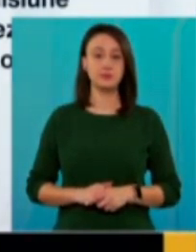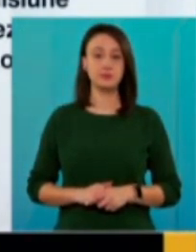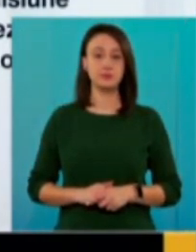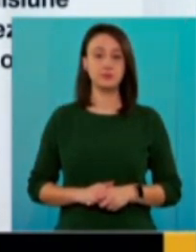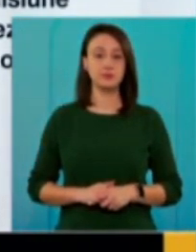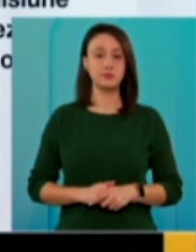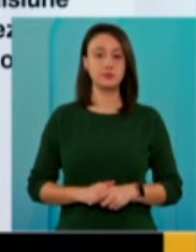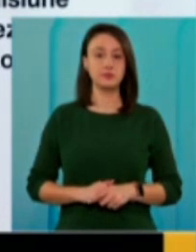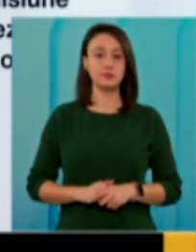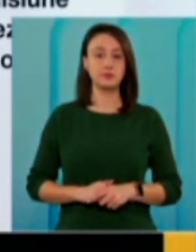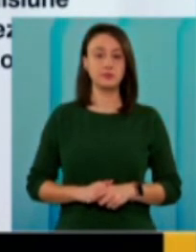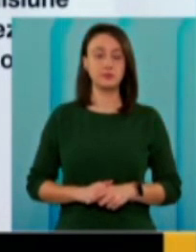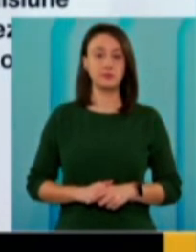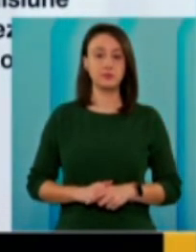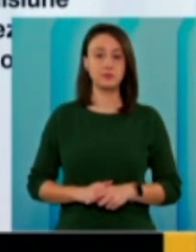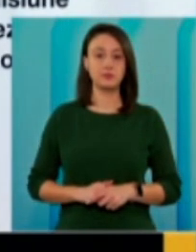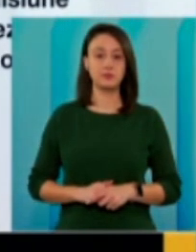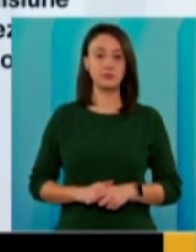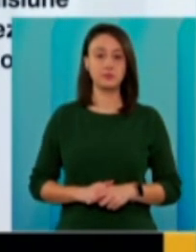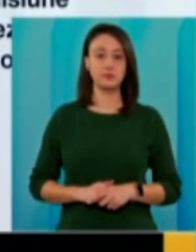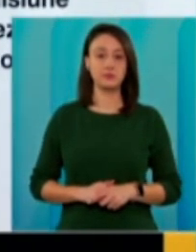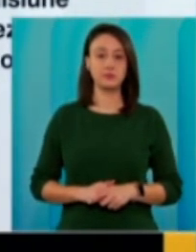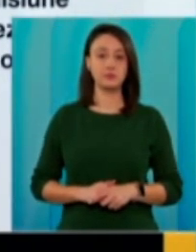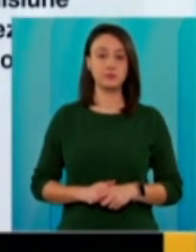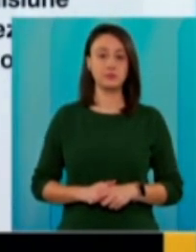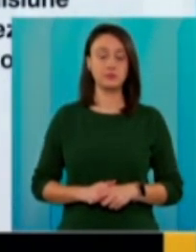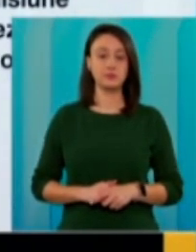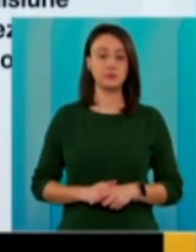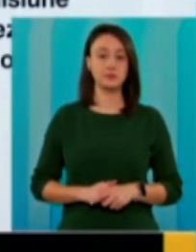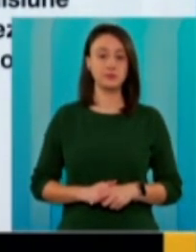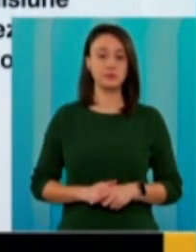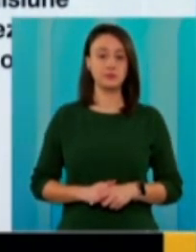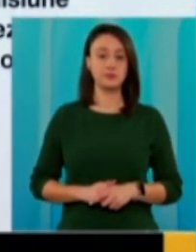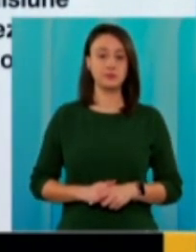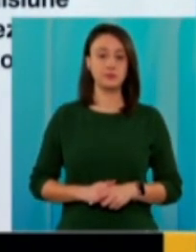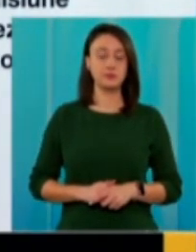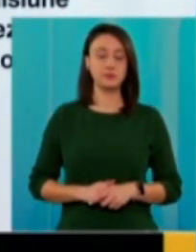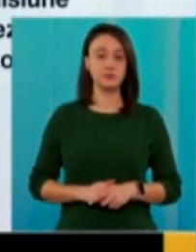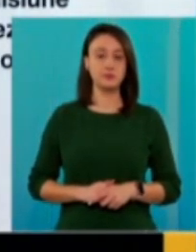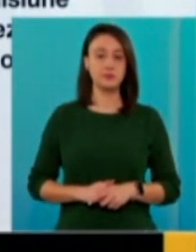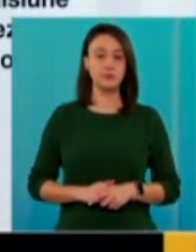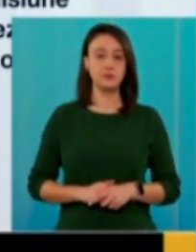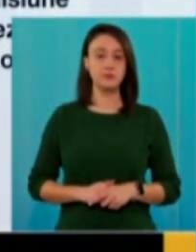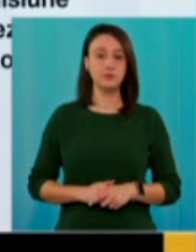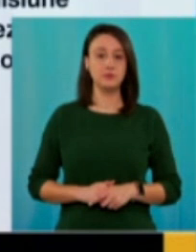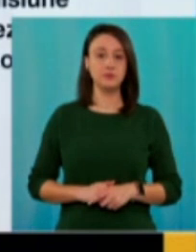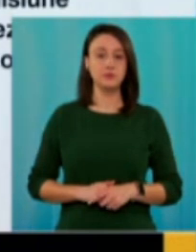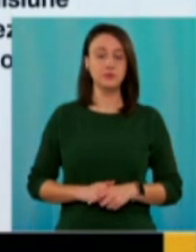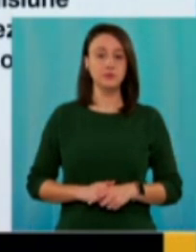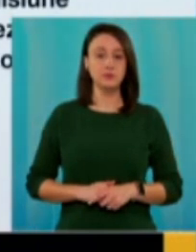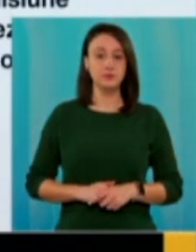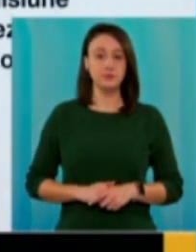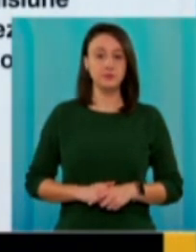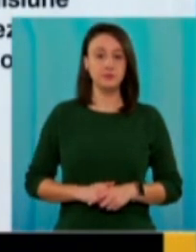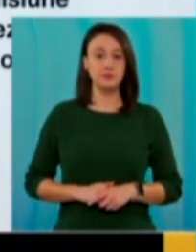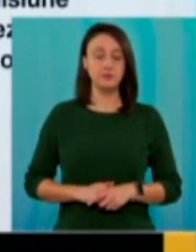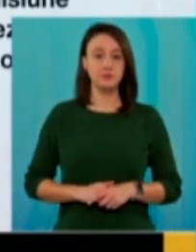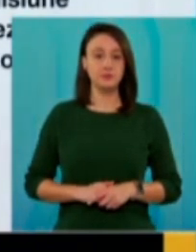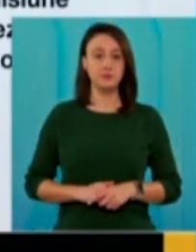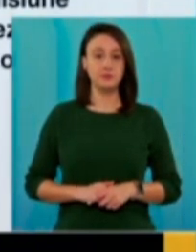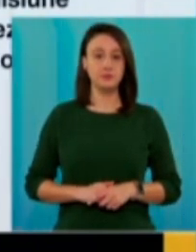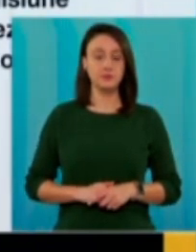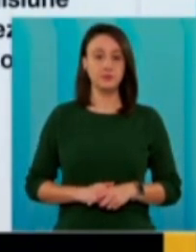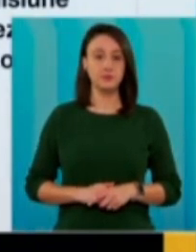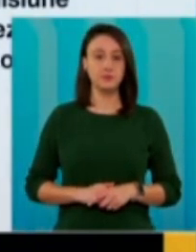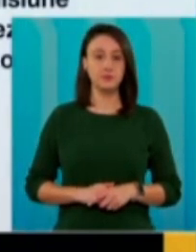Cernobâl și să introducă o misiune specială pentru a preveni riscul repetării dezastrului nuclear în 1986 după ce Rușii